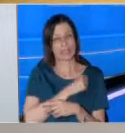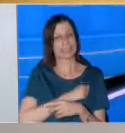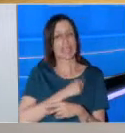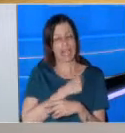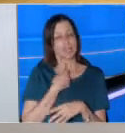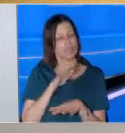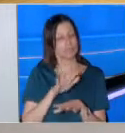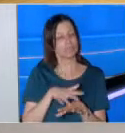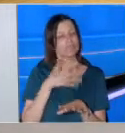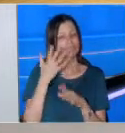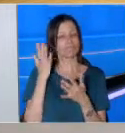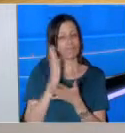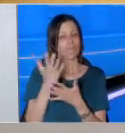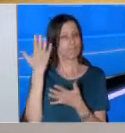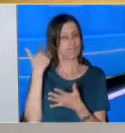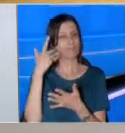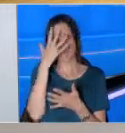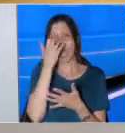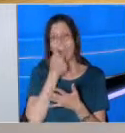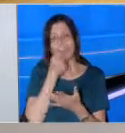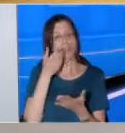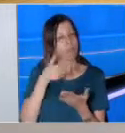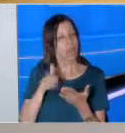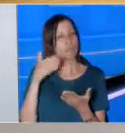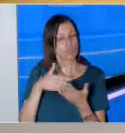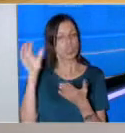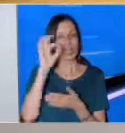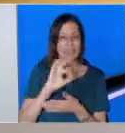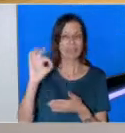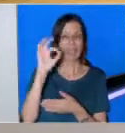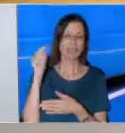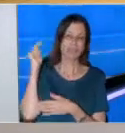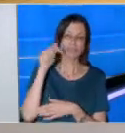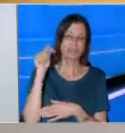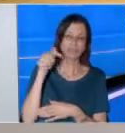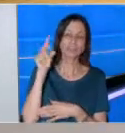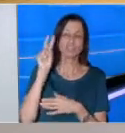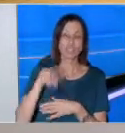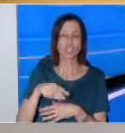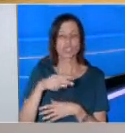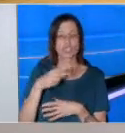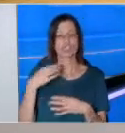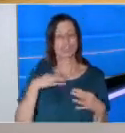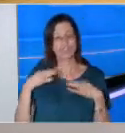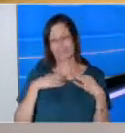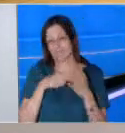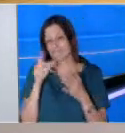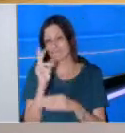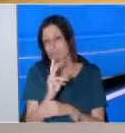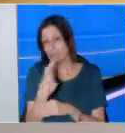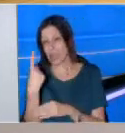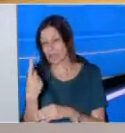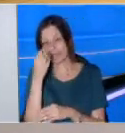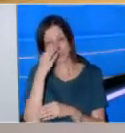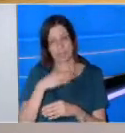וחווינו את זה על דמנו, שחמאס ממשיך עדיין לראות, ויש פגועים. לכן, שימרו על עצמכם ותשימו